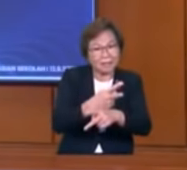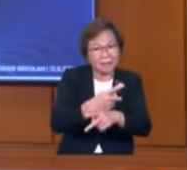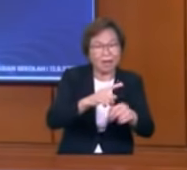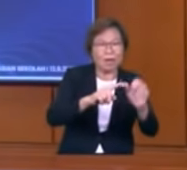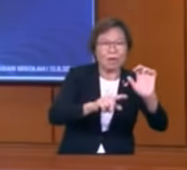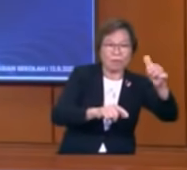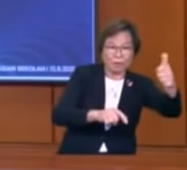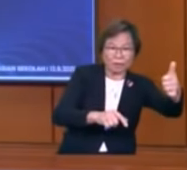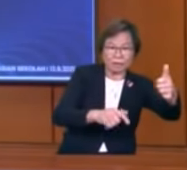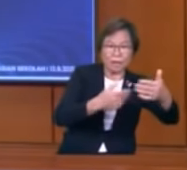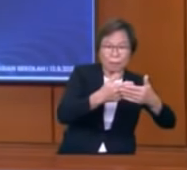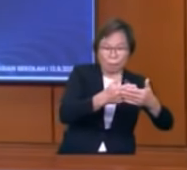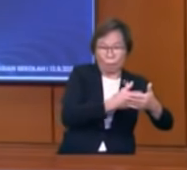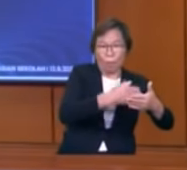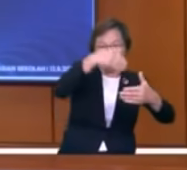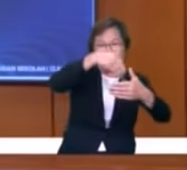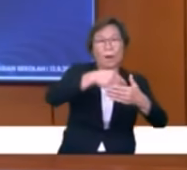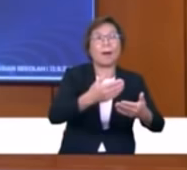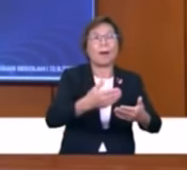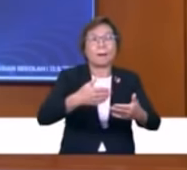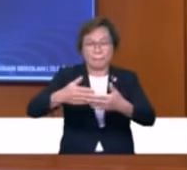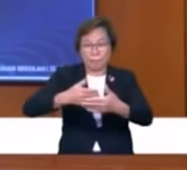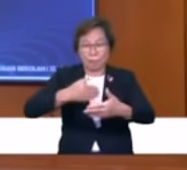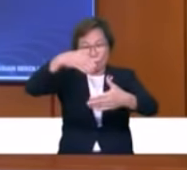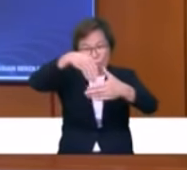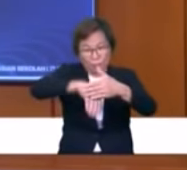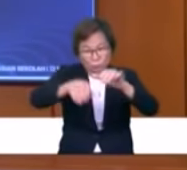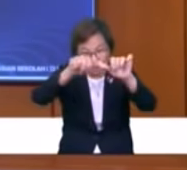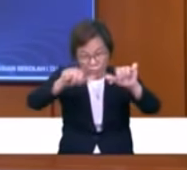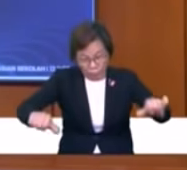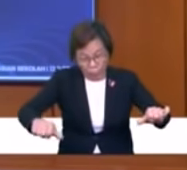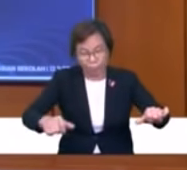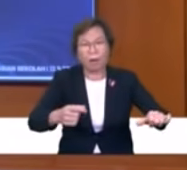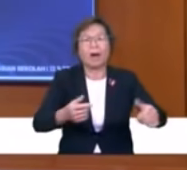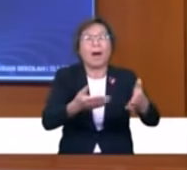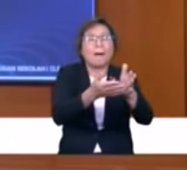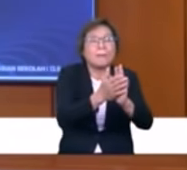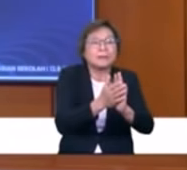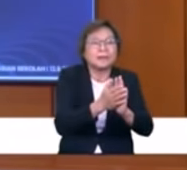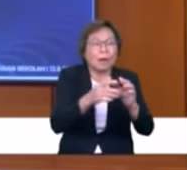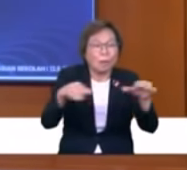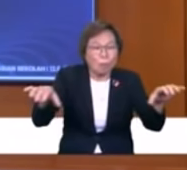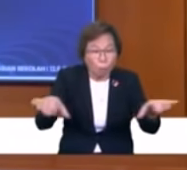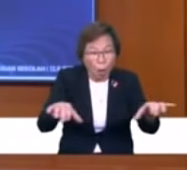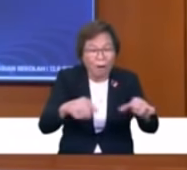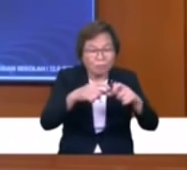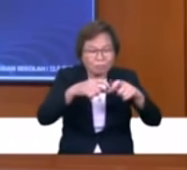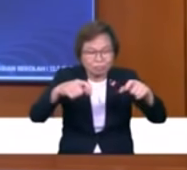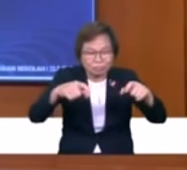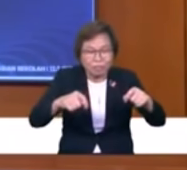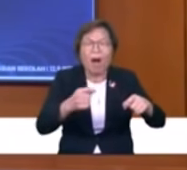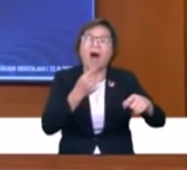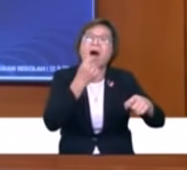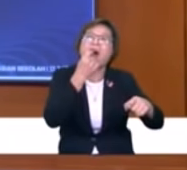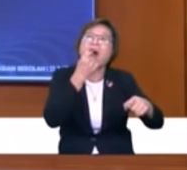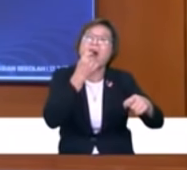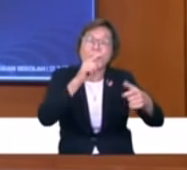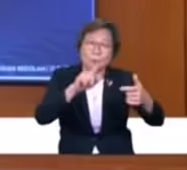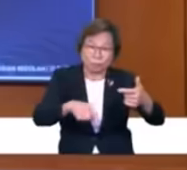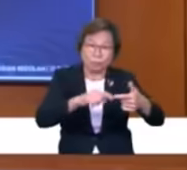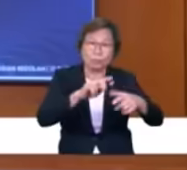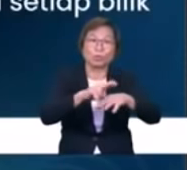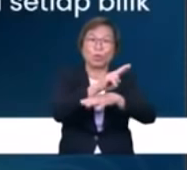pertama sekali sebelum mereka masuk ke asrama mereka akan diminta untuk melaksanakan tes komik